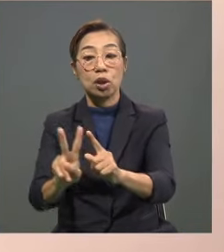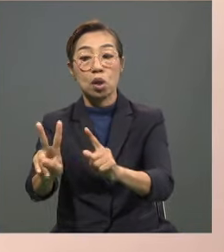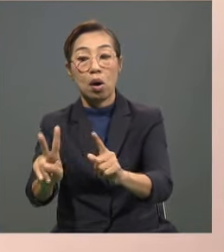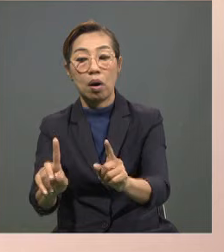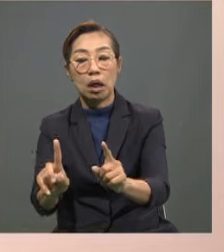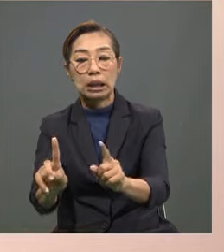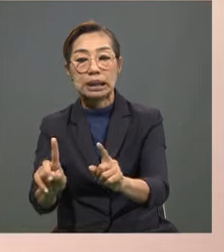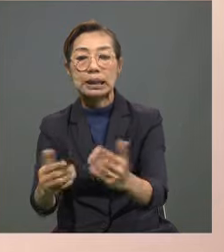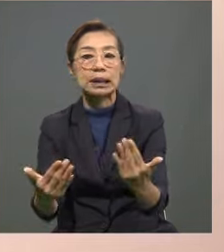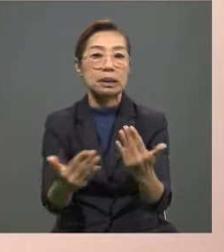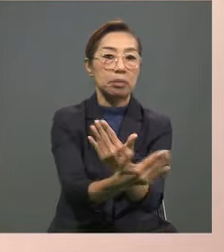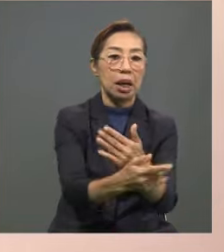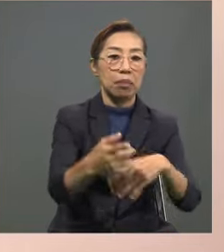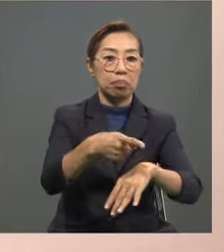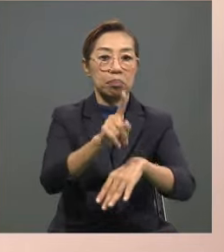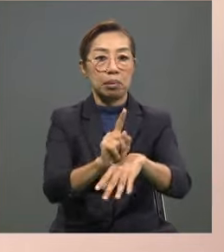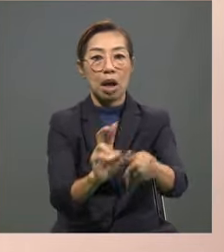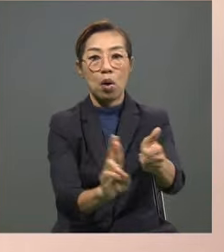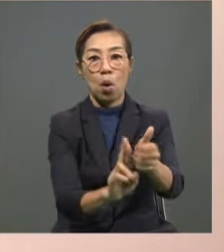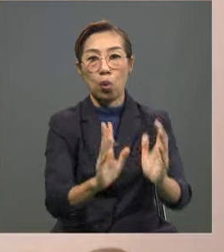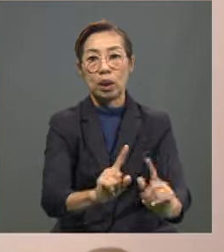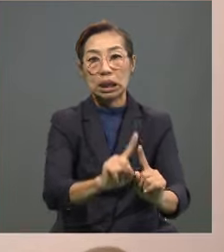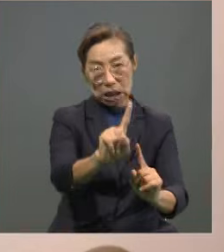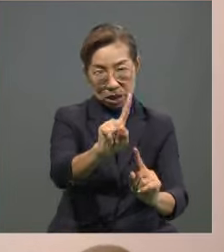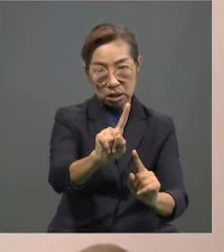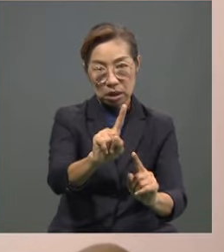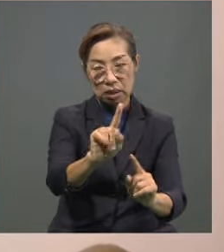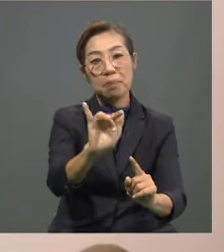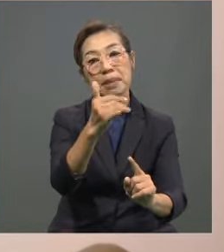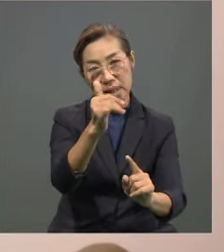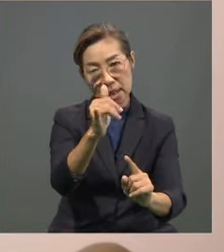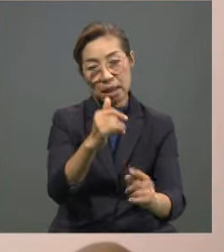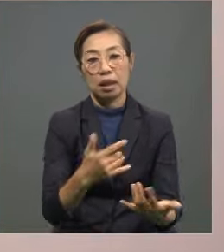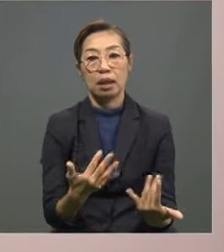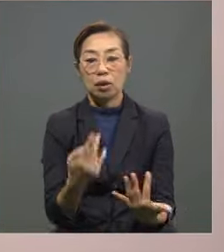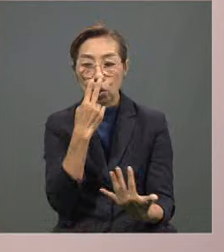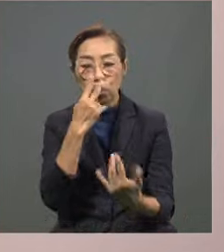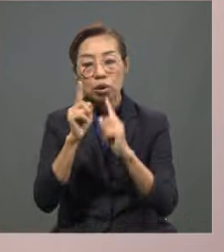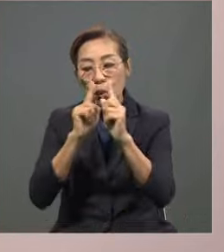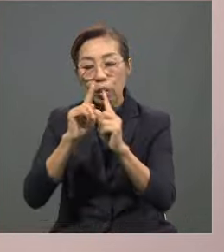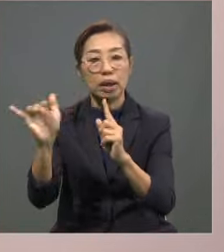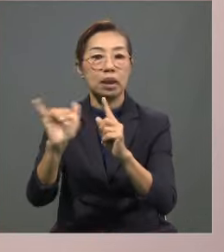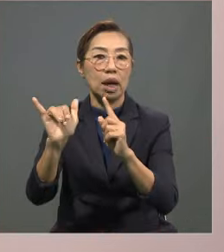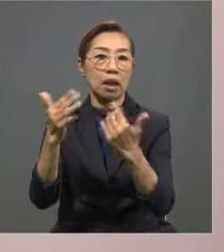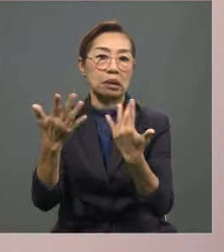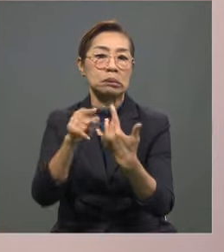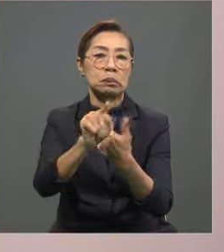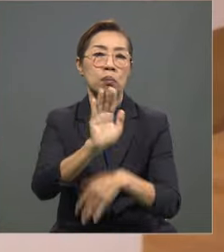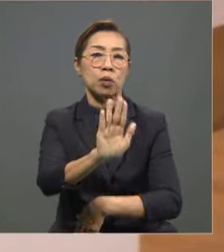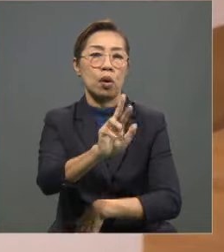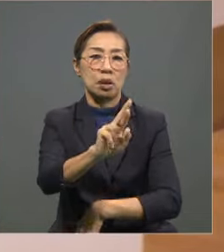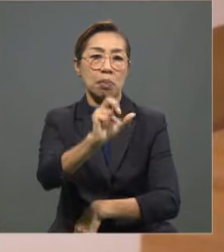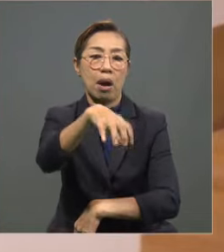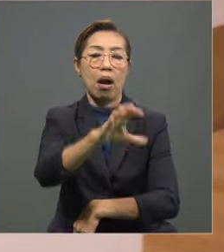อ่าขึ้นมาเป็นรองประธานสภาคนที่ 1นนายภูมิธรรมก็บอกนะคะว่ายังไม่ได้คุยกันเรื่องนี้เป็นเรื่องของสภา